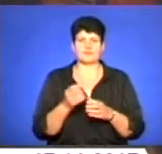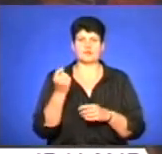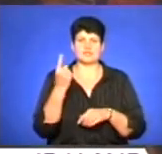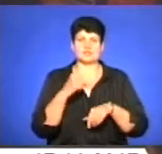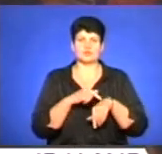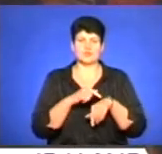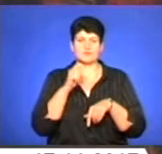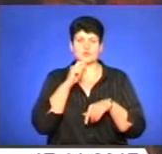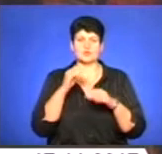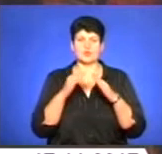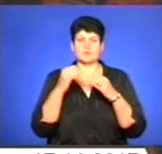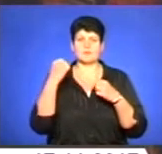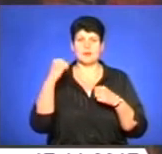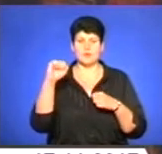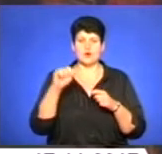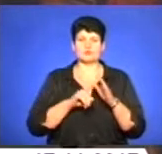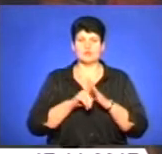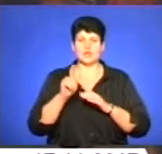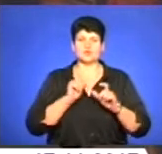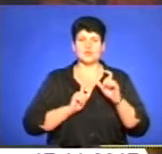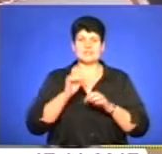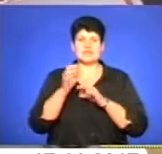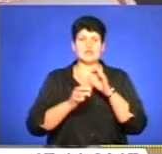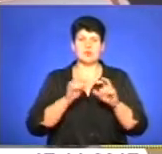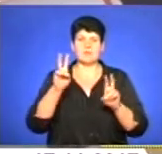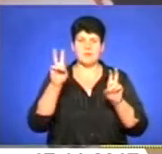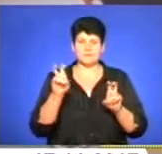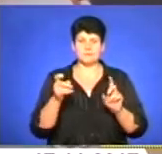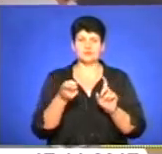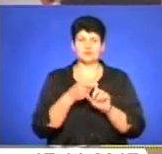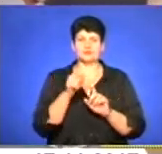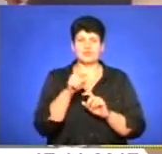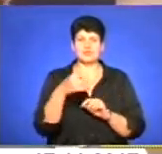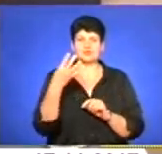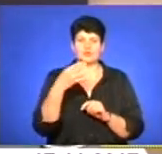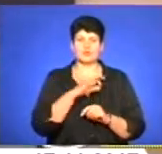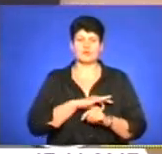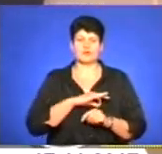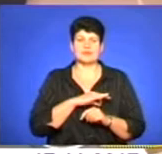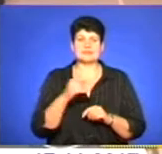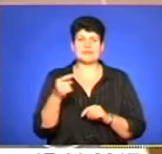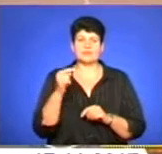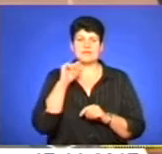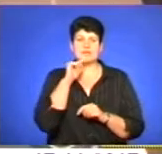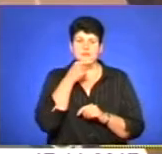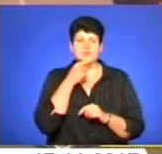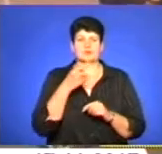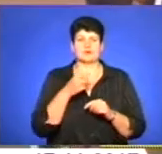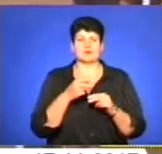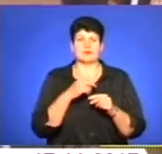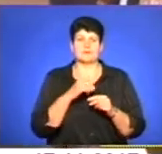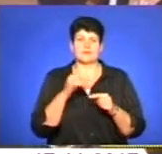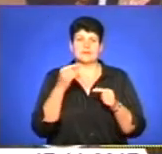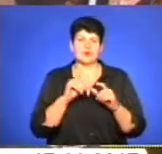годині в Українському домі «Перемога» розпочалася студентська доба. Долучилися до неї 40 вихованців з тернопільських економічного, педагогічного,